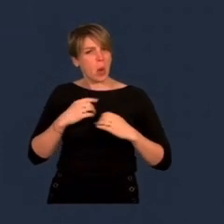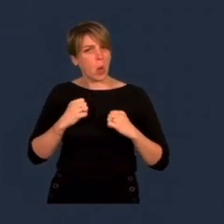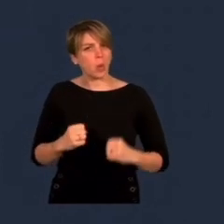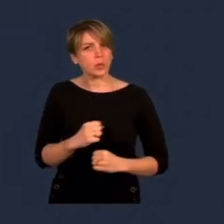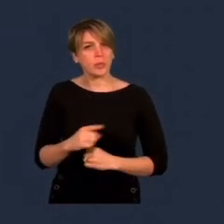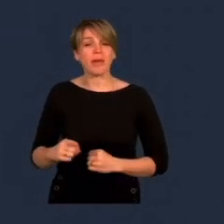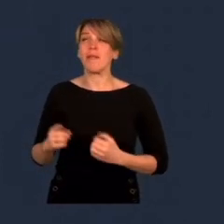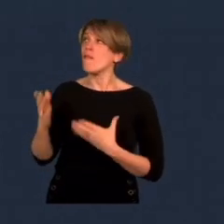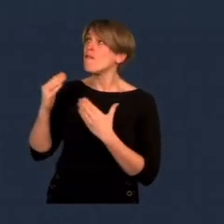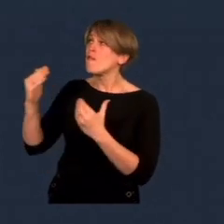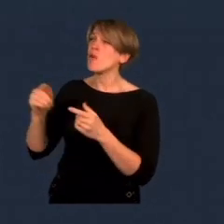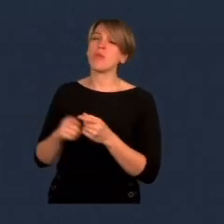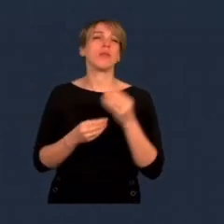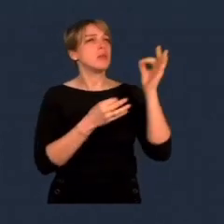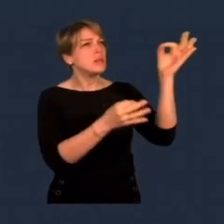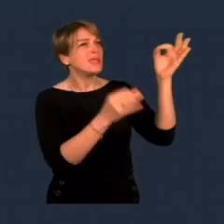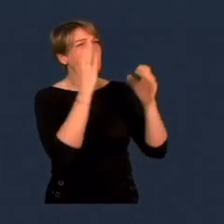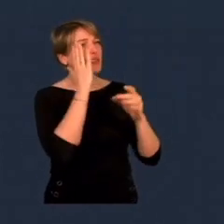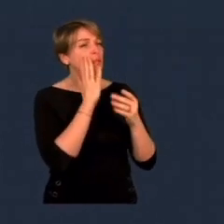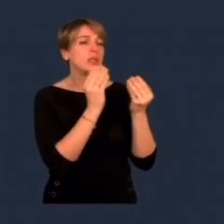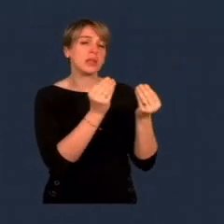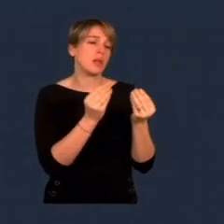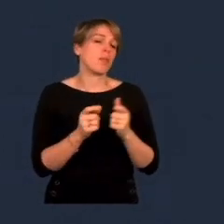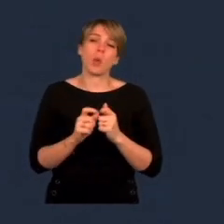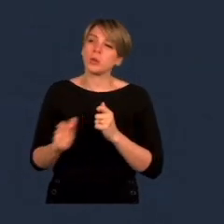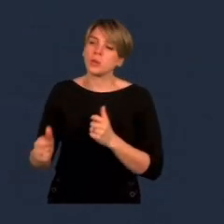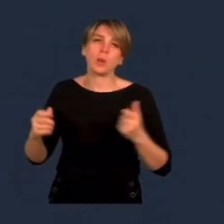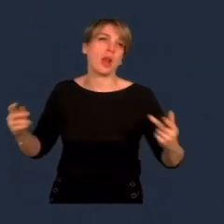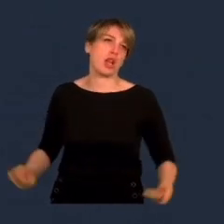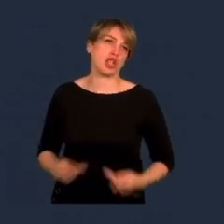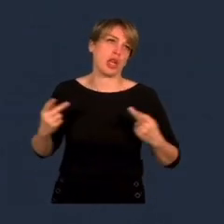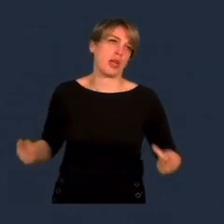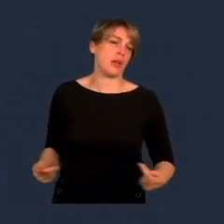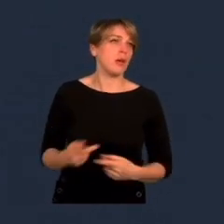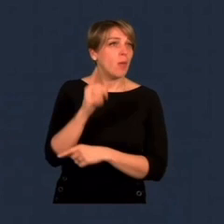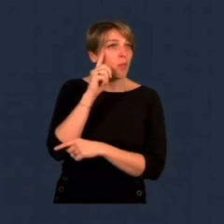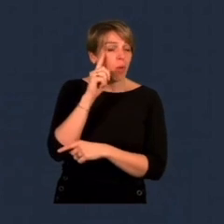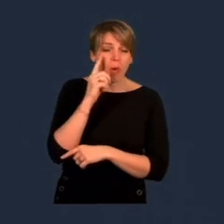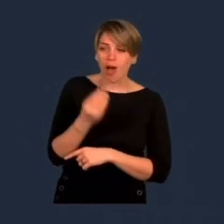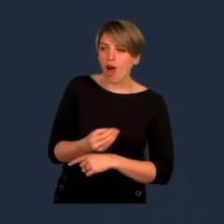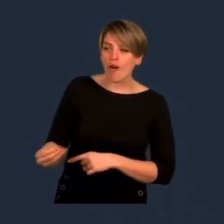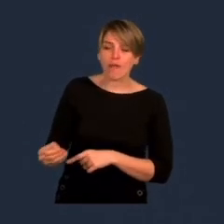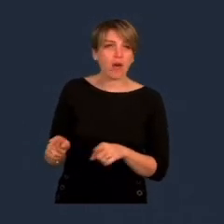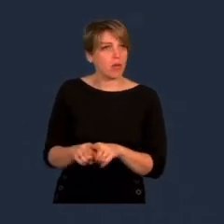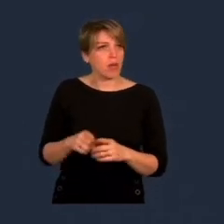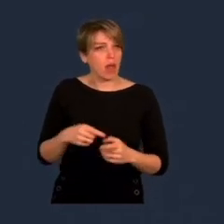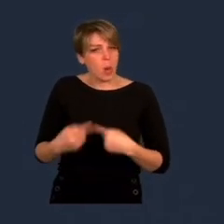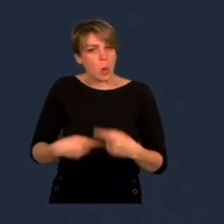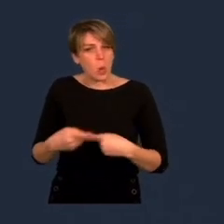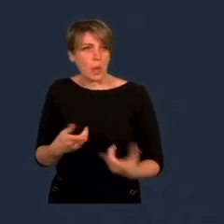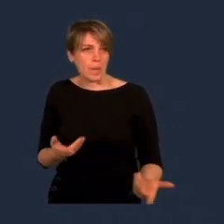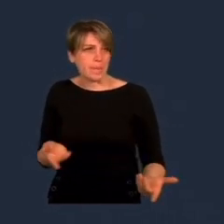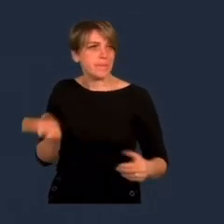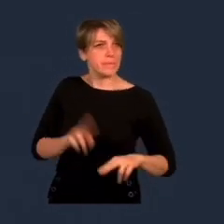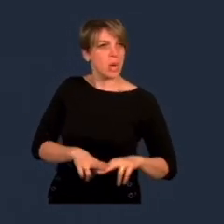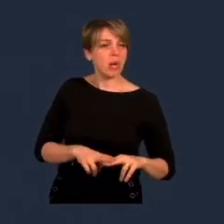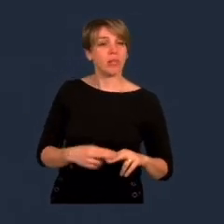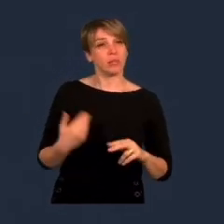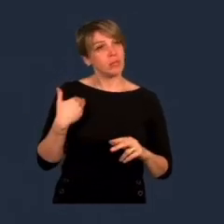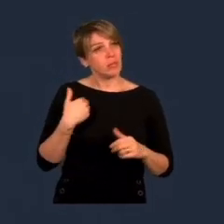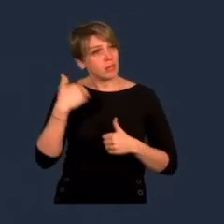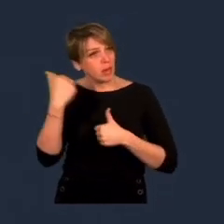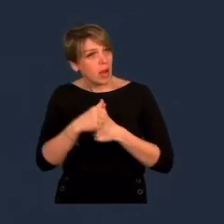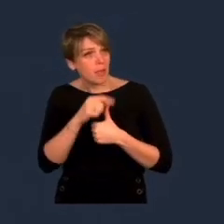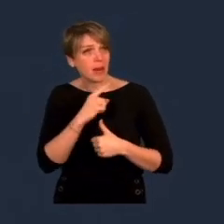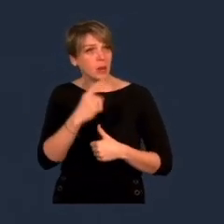l'État d'alléger ça, parce que nos enfants en fait ils en meurent. Dernièrement, dois-je rappeler le suicide de